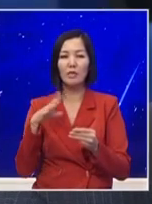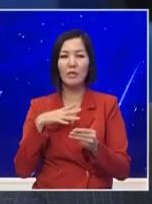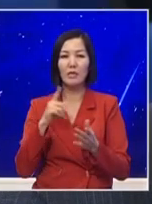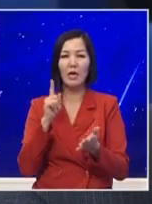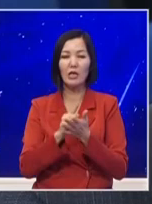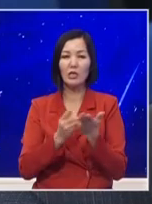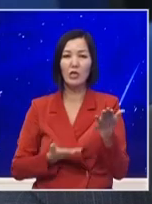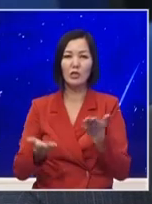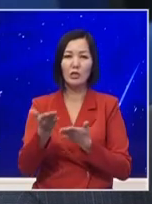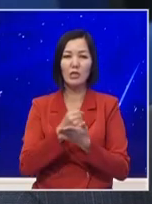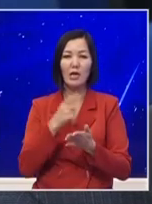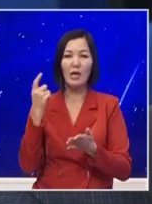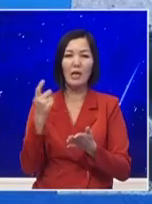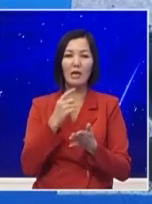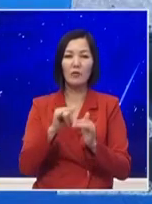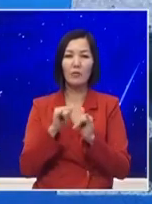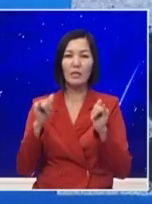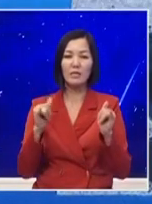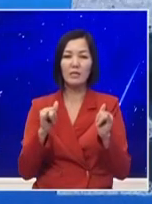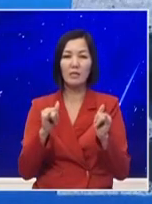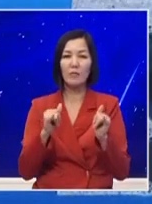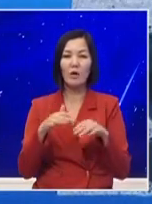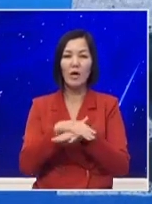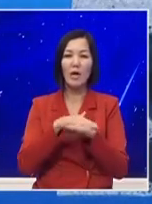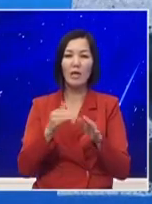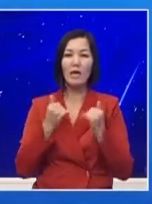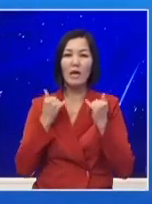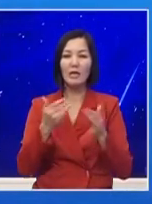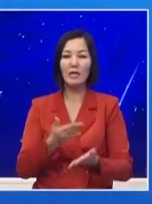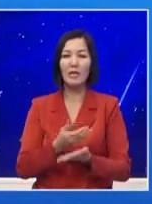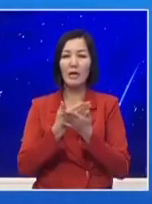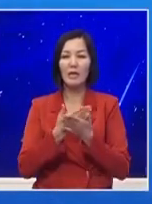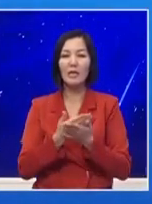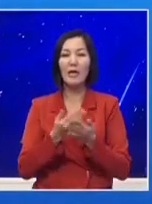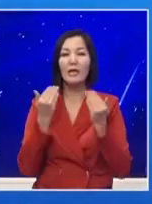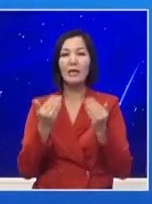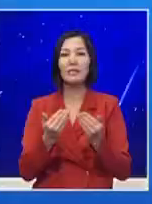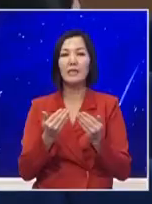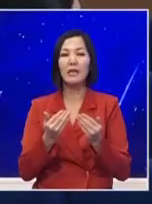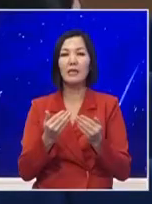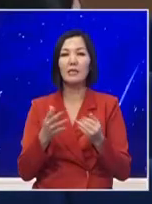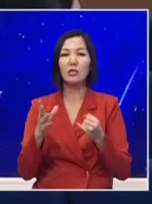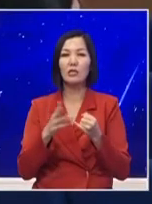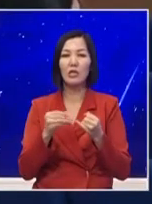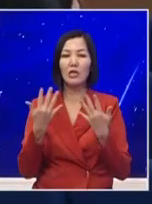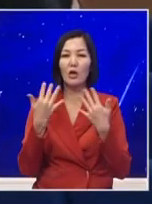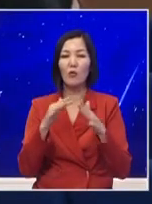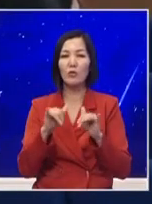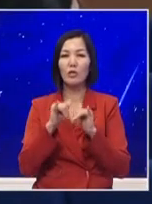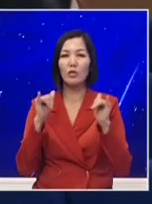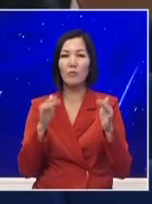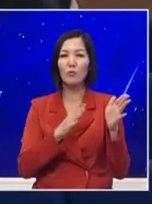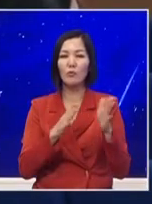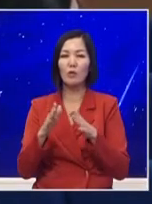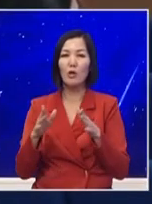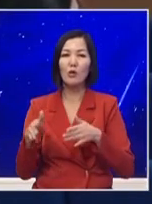салық түсті. Экономикасының ілгерілігі ел игілігіне арқау. Елді мекендерді жаңғырту, жақсарту үрдісі жүйелі.